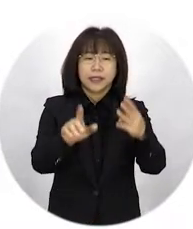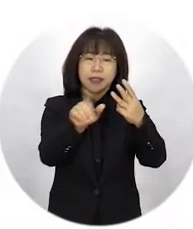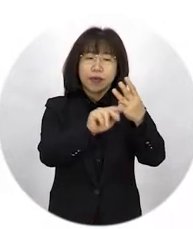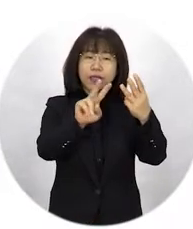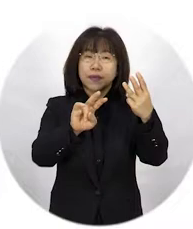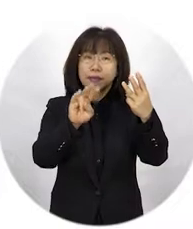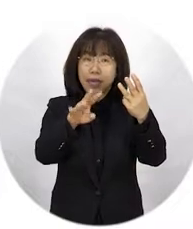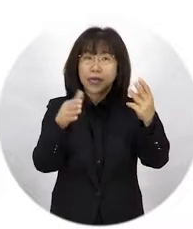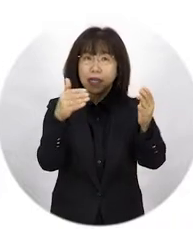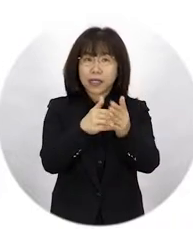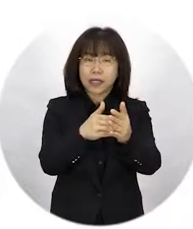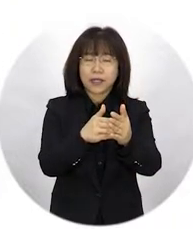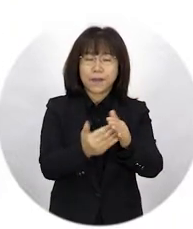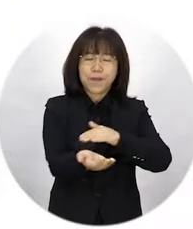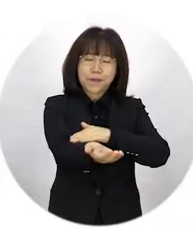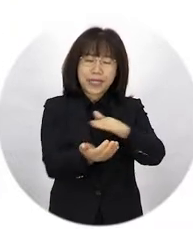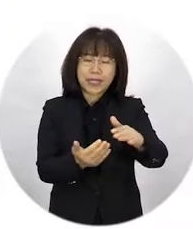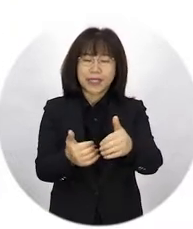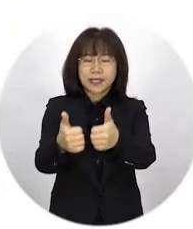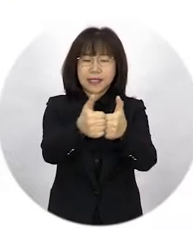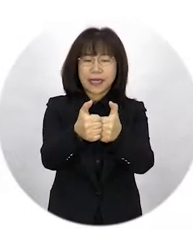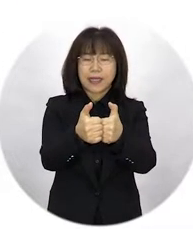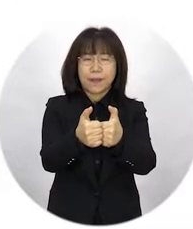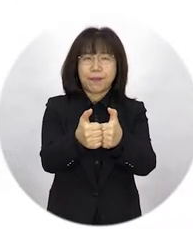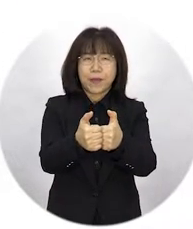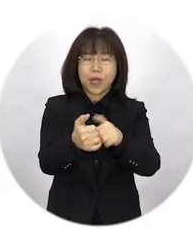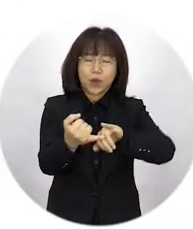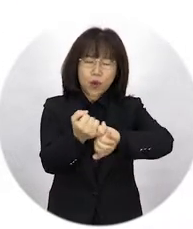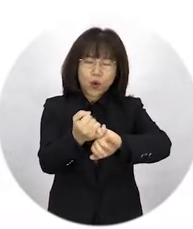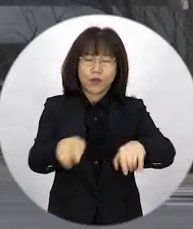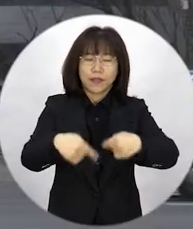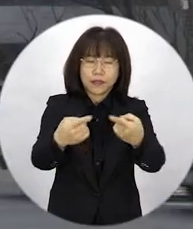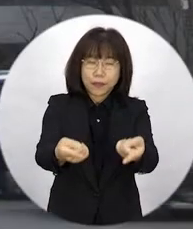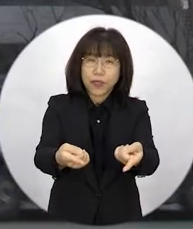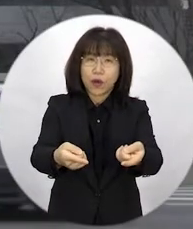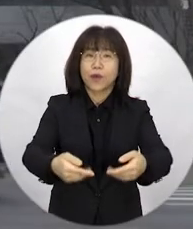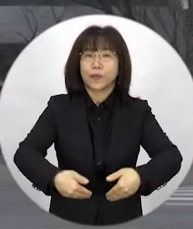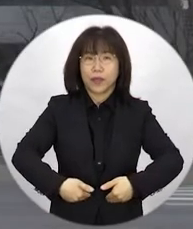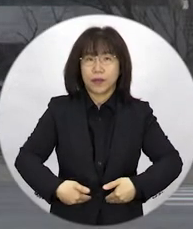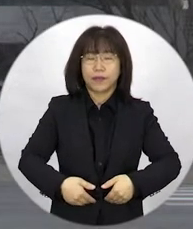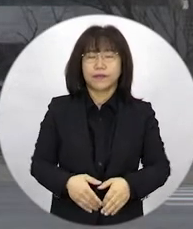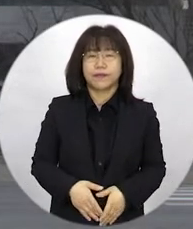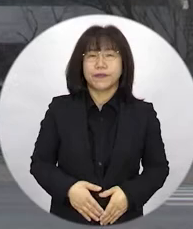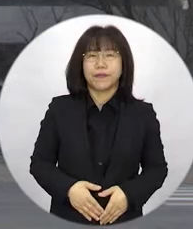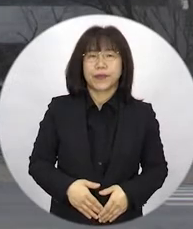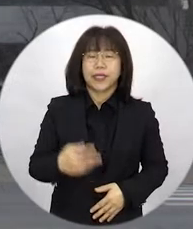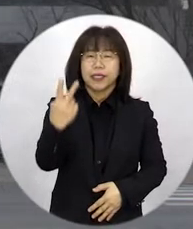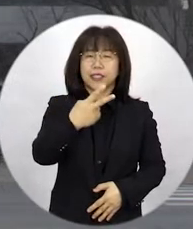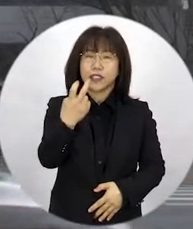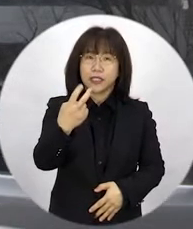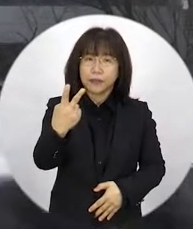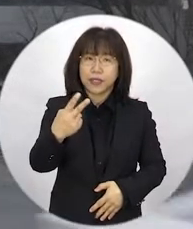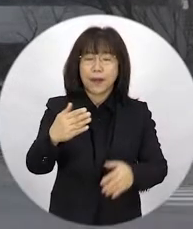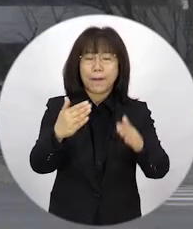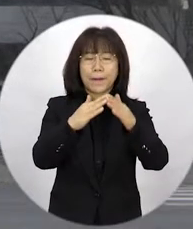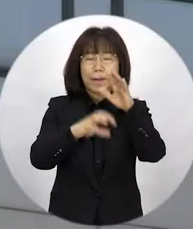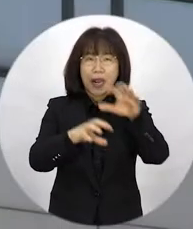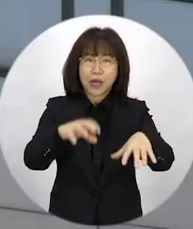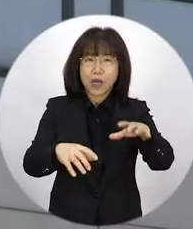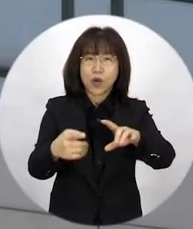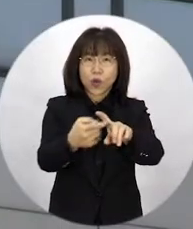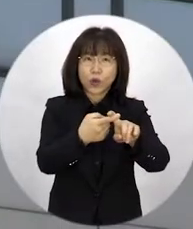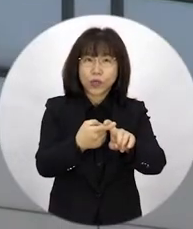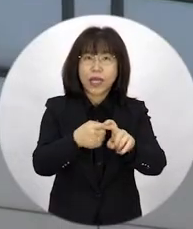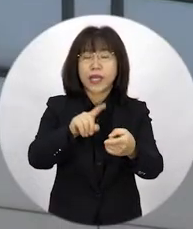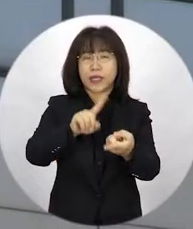위해서는 24일까지 진행되는 사전 상담에 반드시 참여해야 합니다. 2022년 마을 공동체 통합 공모